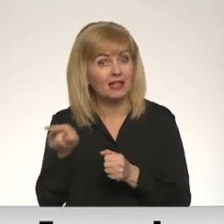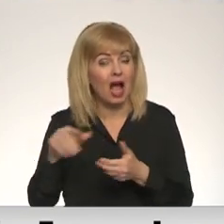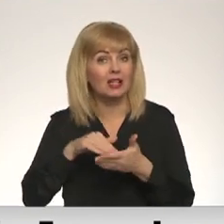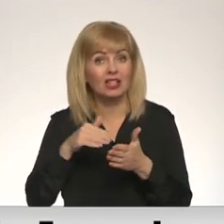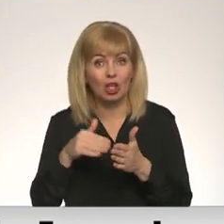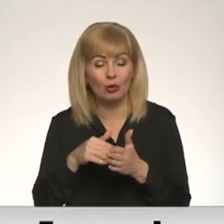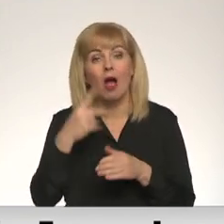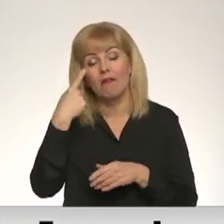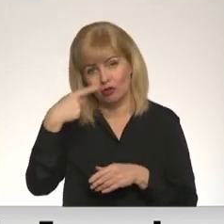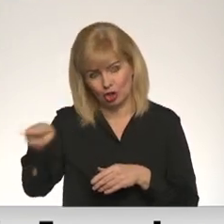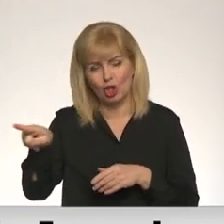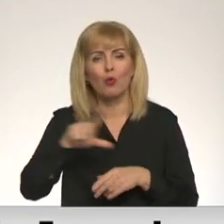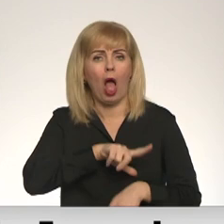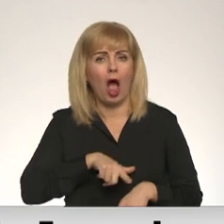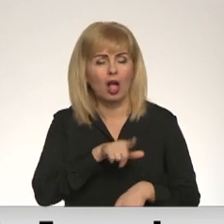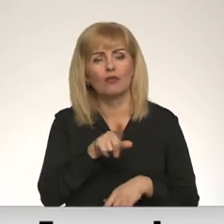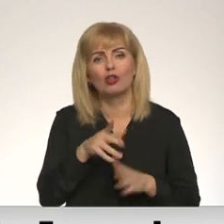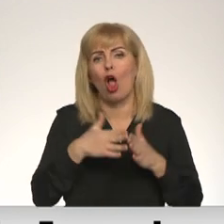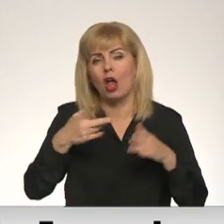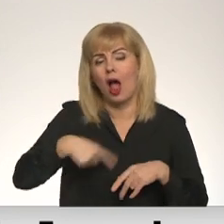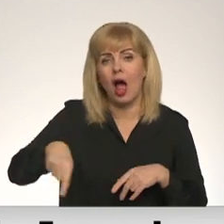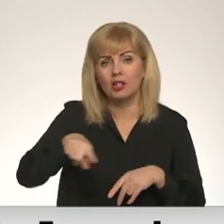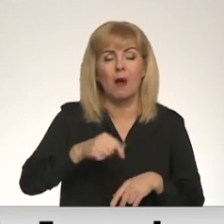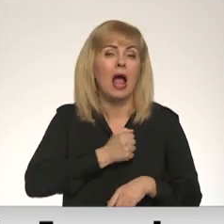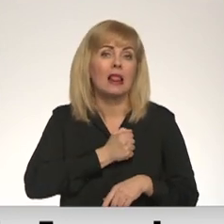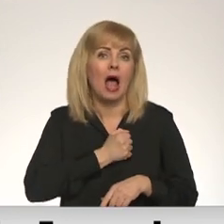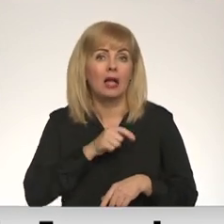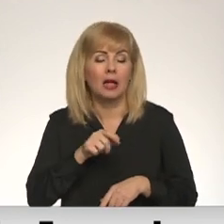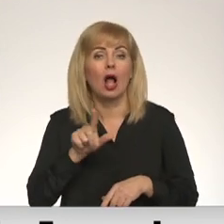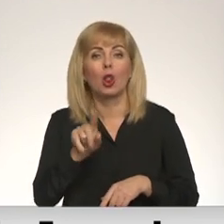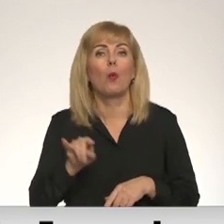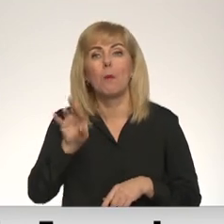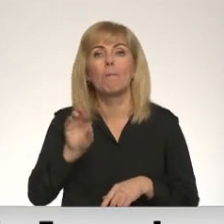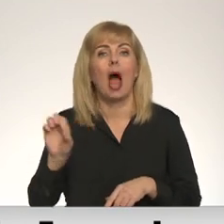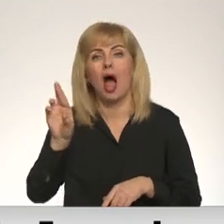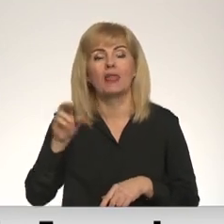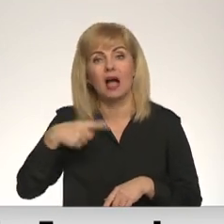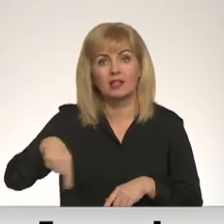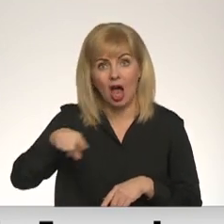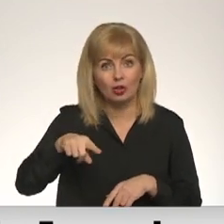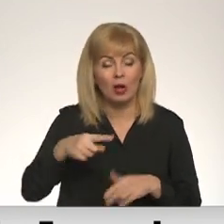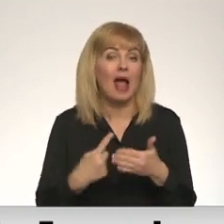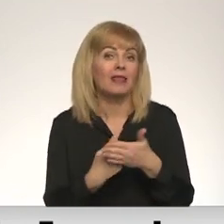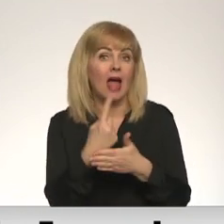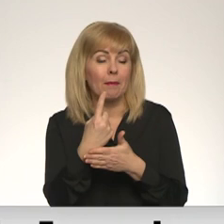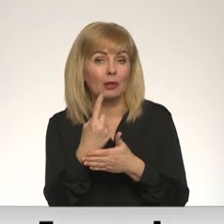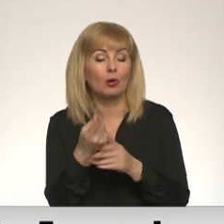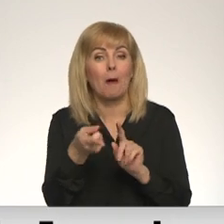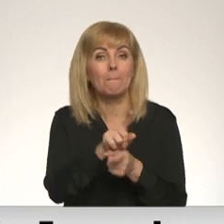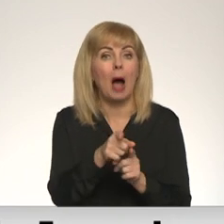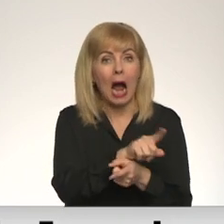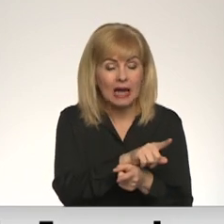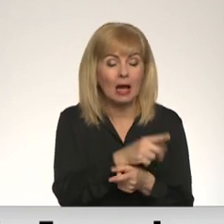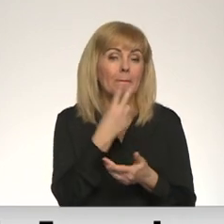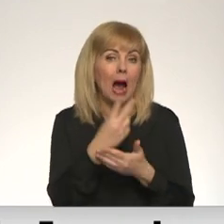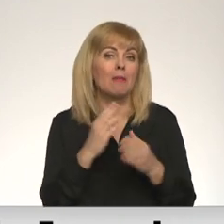arī citus Latvijas lielākajos ezeros, Latgales gadījumā arī pie Lubona ezera. Gaisa temperatūras svārstību dēļ paredzams,